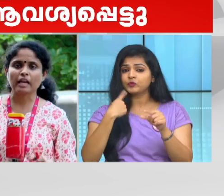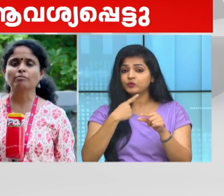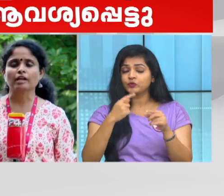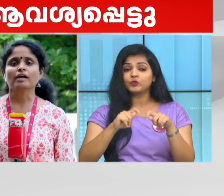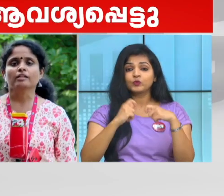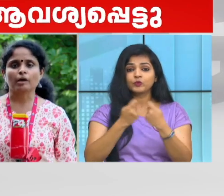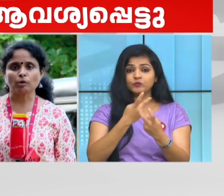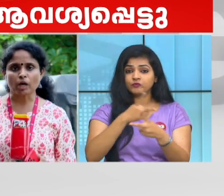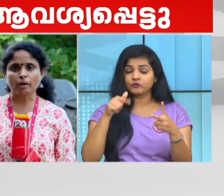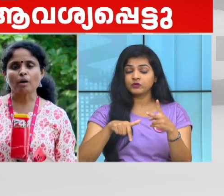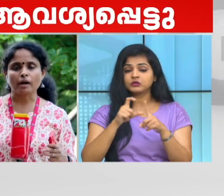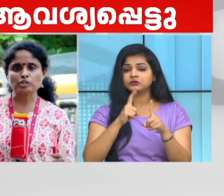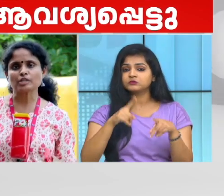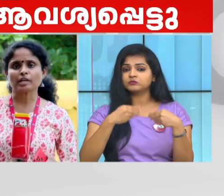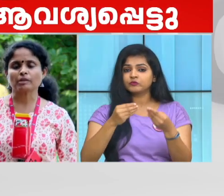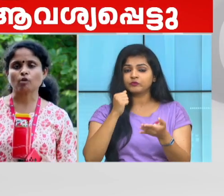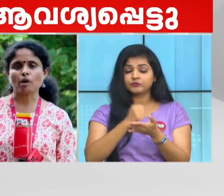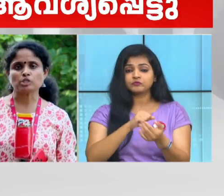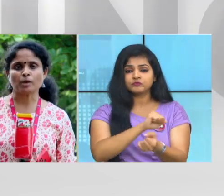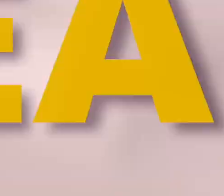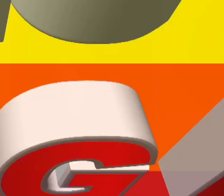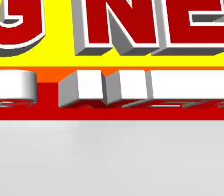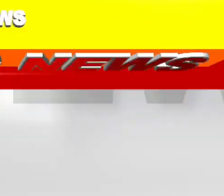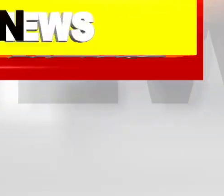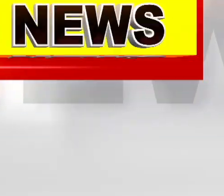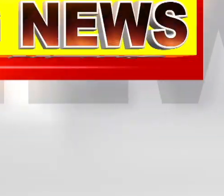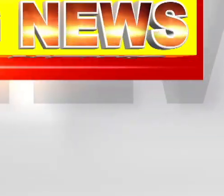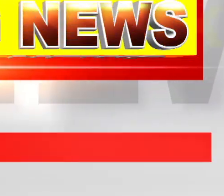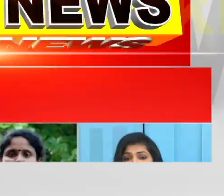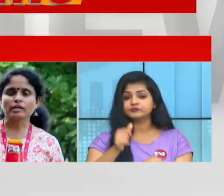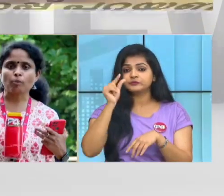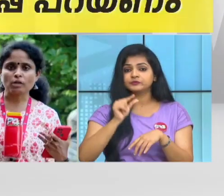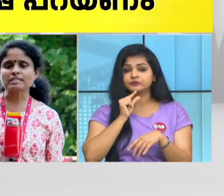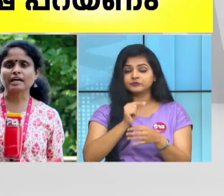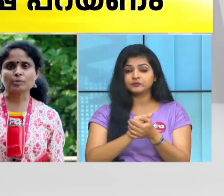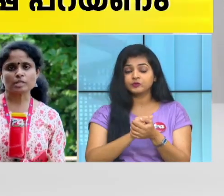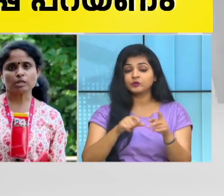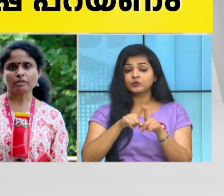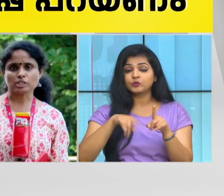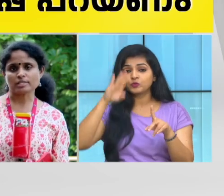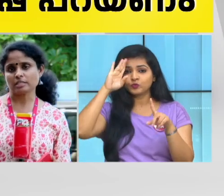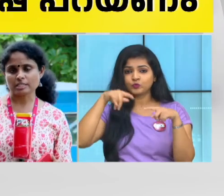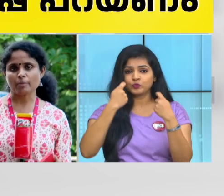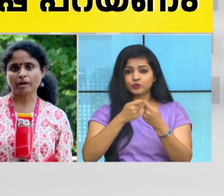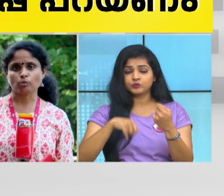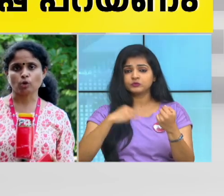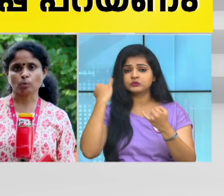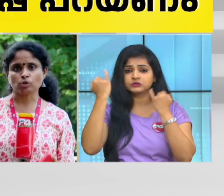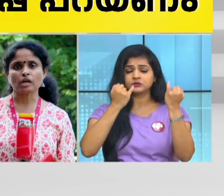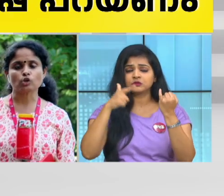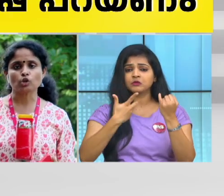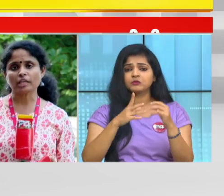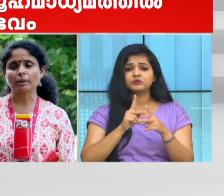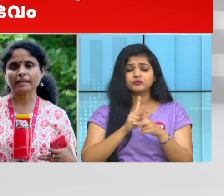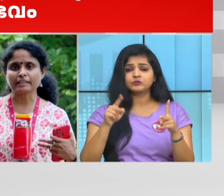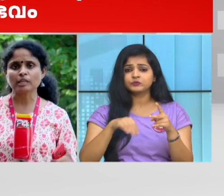എല്ലാം തന്നെ നടപടി ഉണ്ടാവണം, അറസ്റ്റ് ചെയ്യണം എന്ന ഒരു ആവശ്യമാണ് മുന്നോട്ട് വെച്ചിട്ടുള്ളത്. മറ്റൊന്ന്, ഈ പോലീസിന്റെ അന്വേഷണം നിലവിൽ നിഷ്ക്രിയമായാണ് മുന്നോട്ട് പോകുന്നത്.